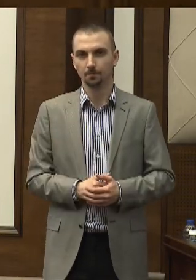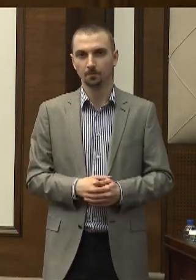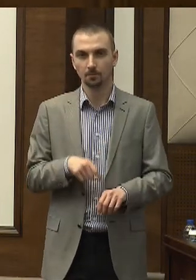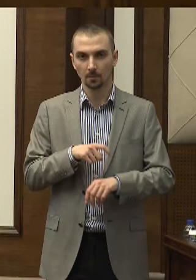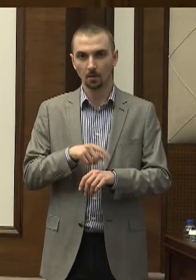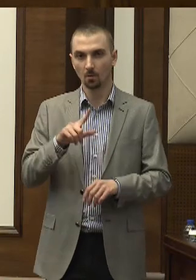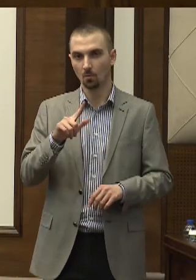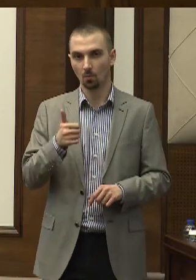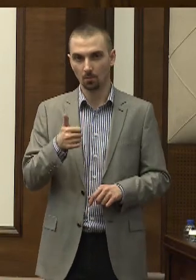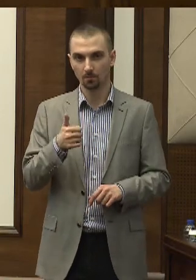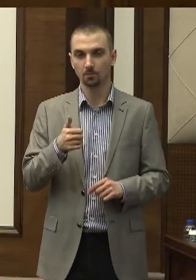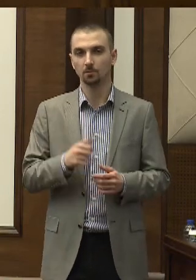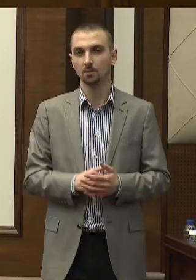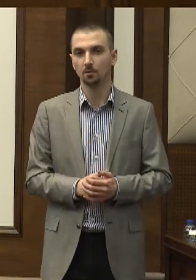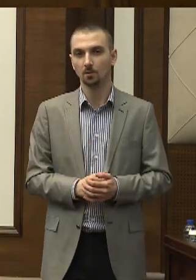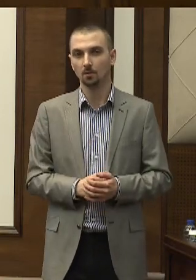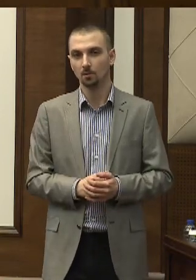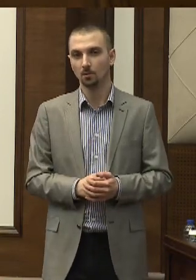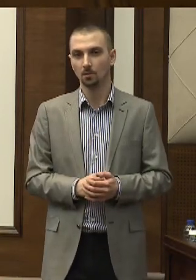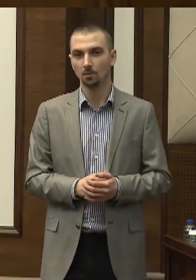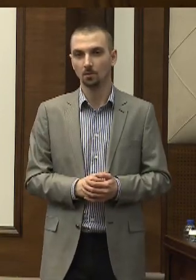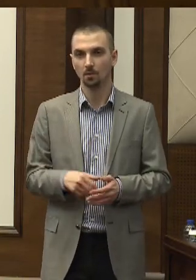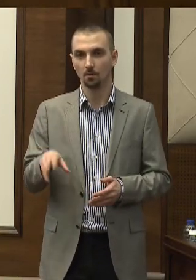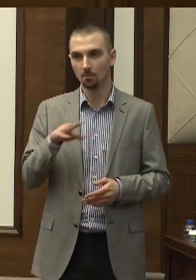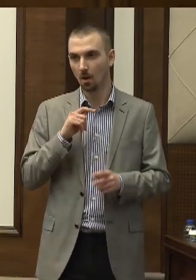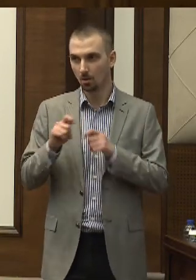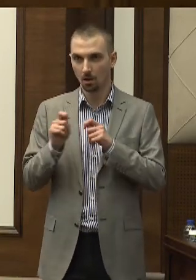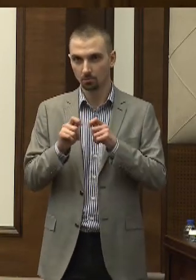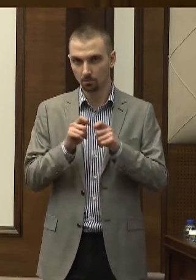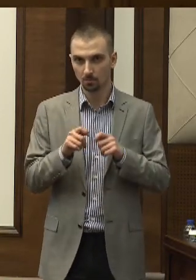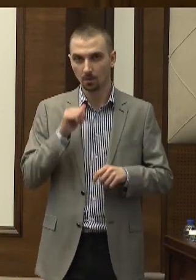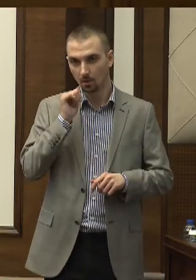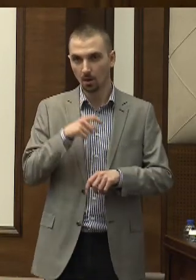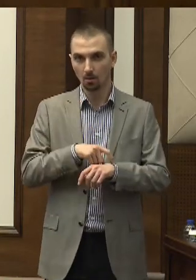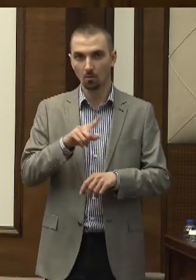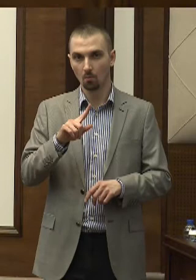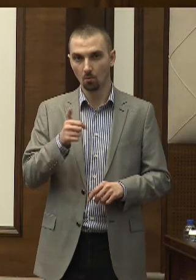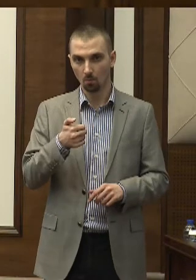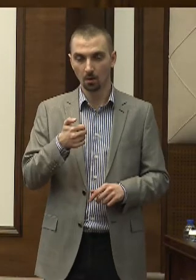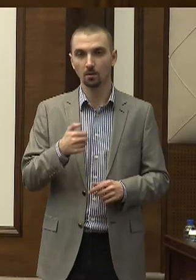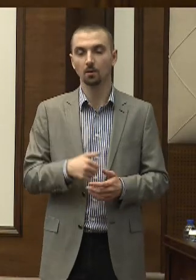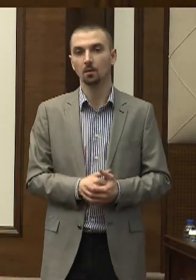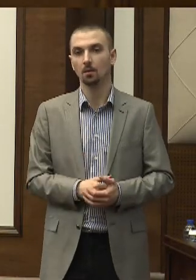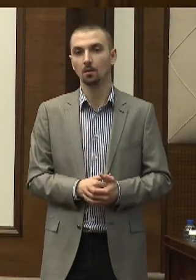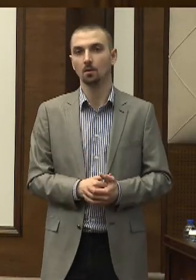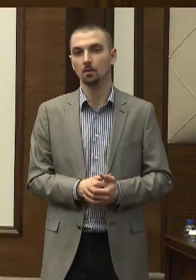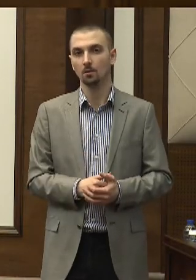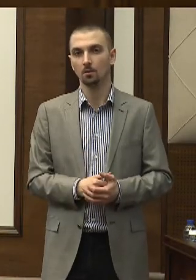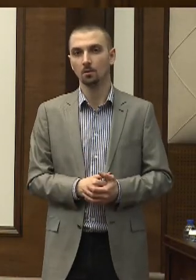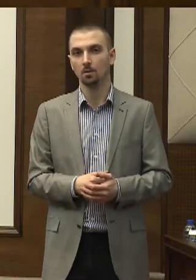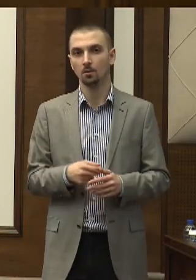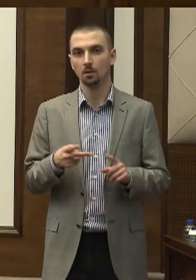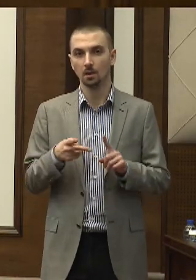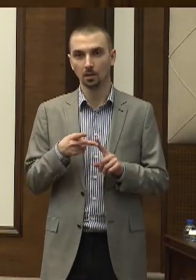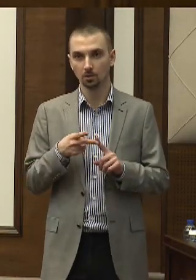Saat 16'da da grup başkan vekili arkadaşlarımız anlaşmışlar. Yarın saat 16'da